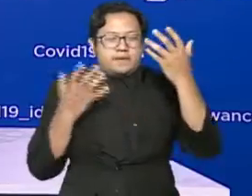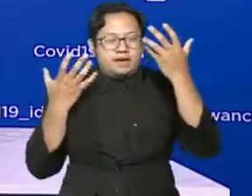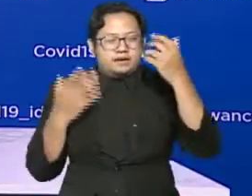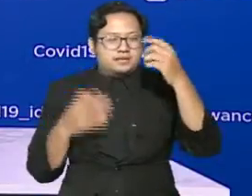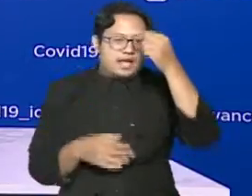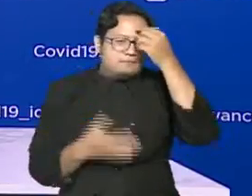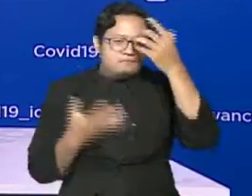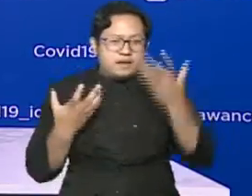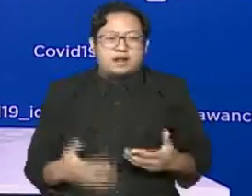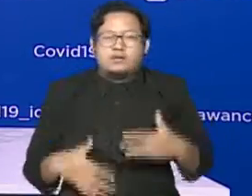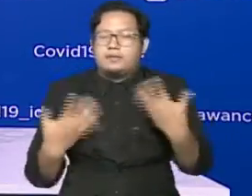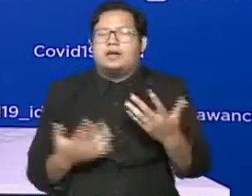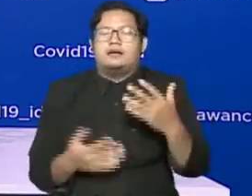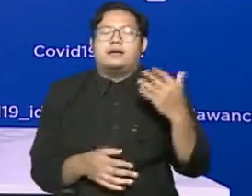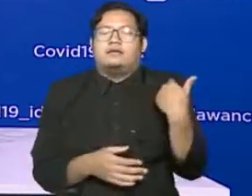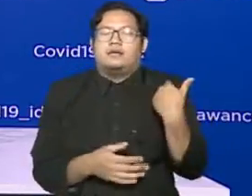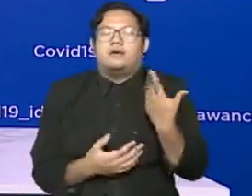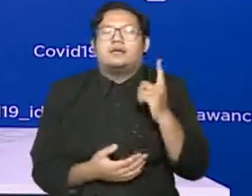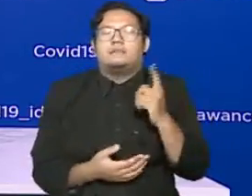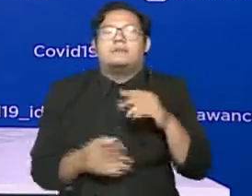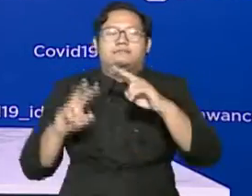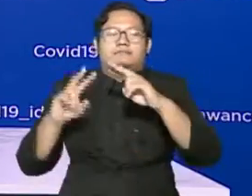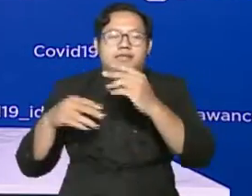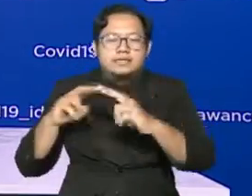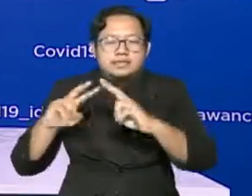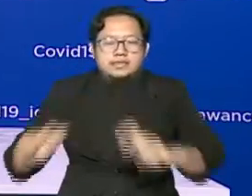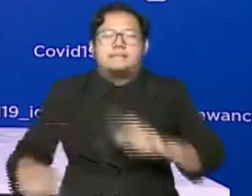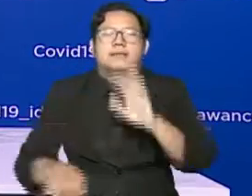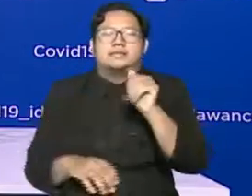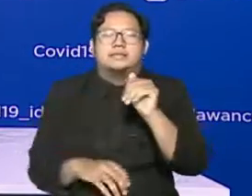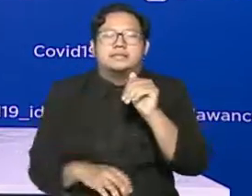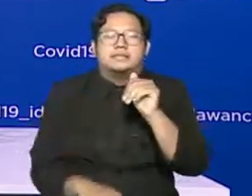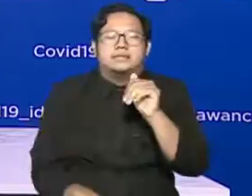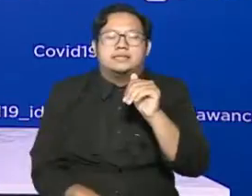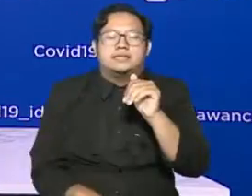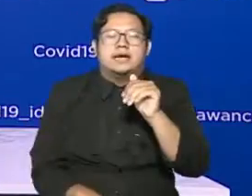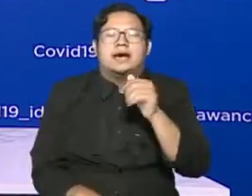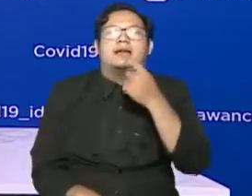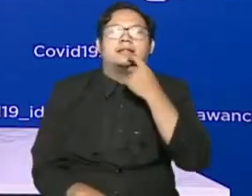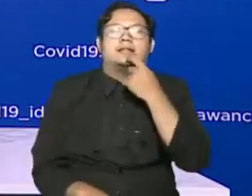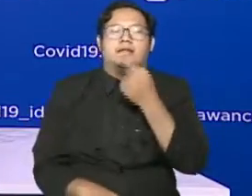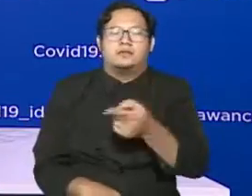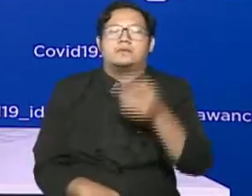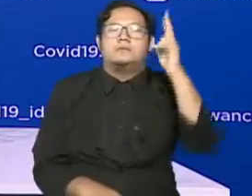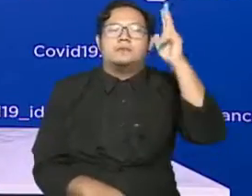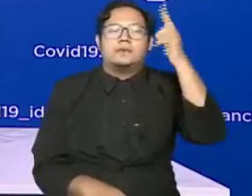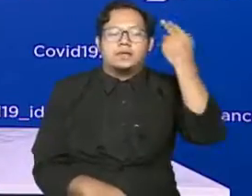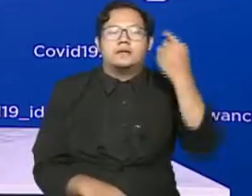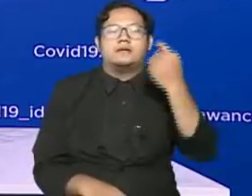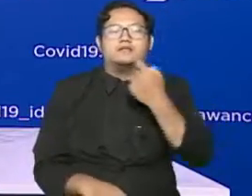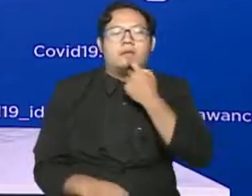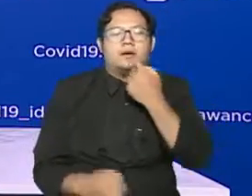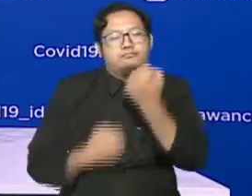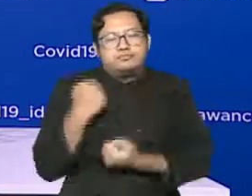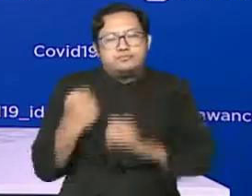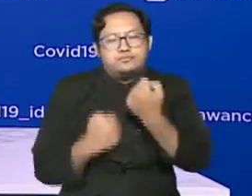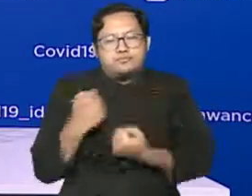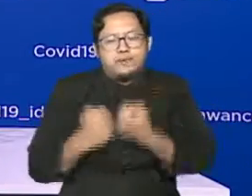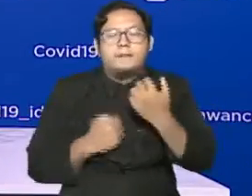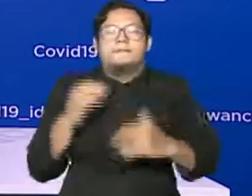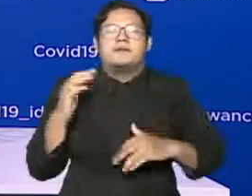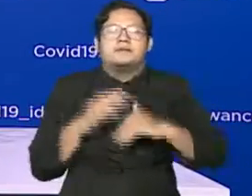studi terkait hal tersebut masih berlangsung terkait hal tersebut pemerintah memaksimalkan pelaksanaan